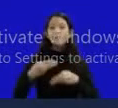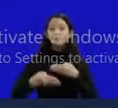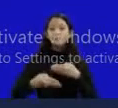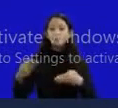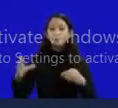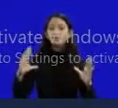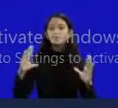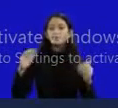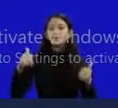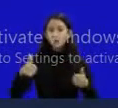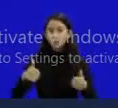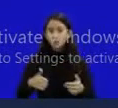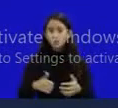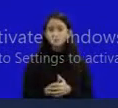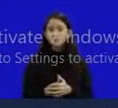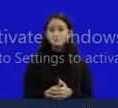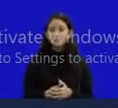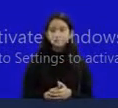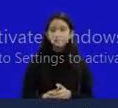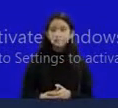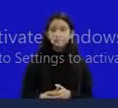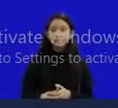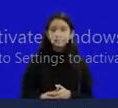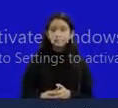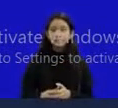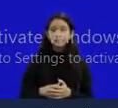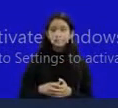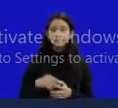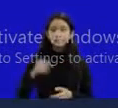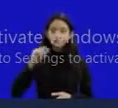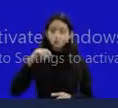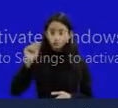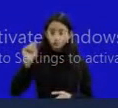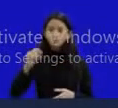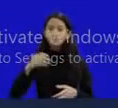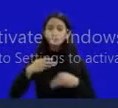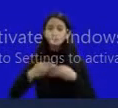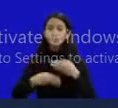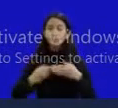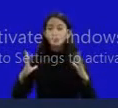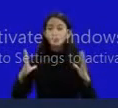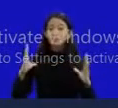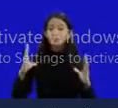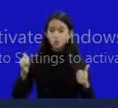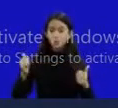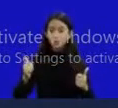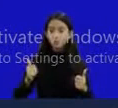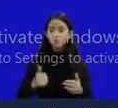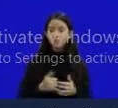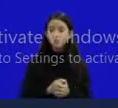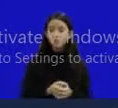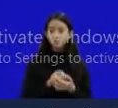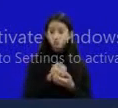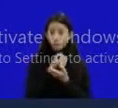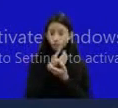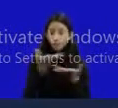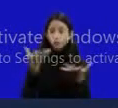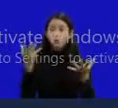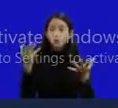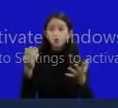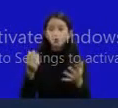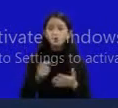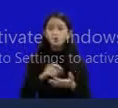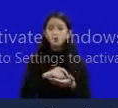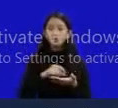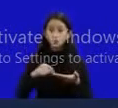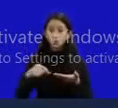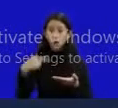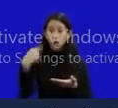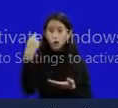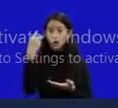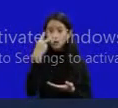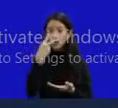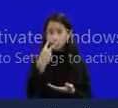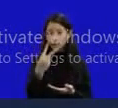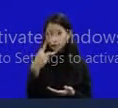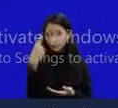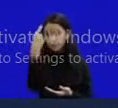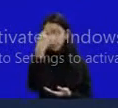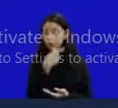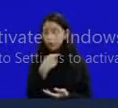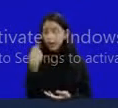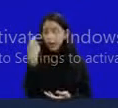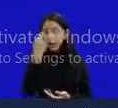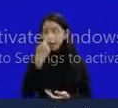persiapan checklist proses untuk persiapan protokol sekolah tetap muka